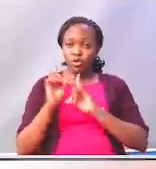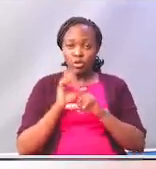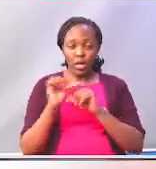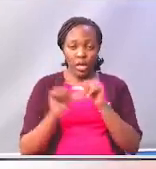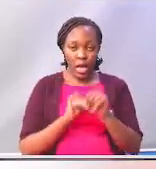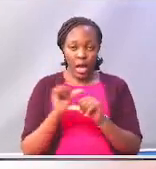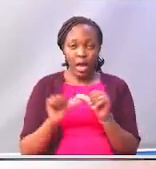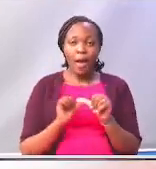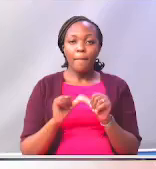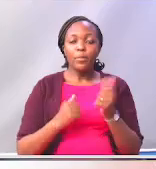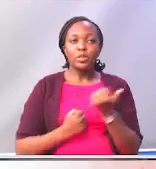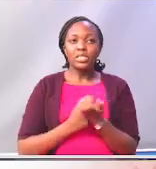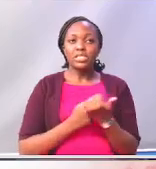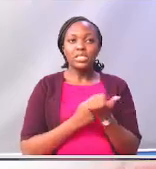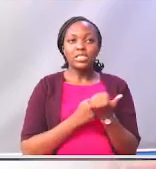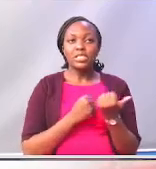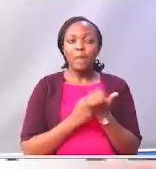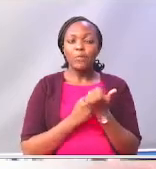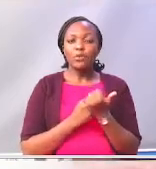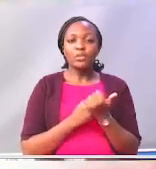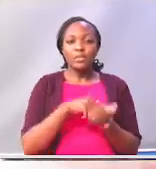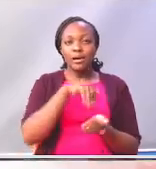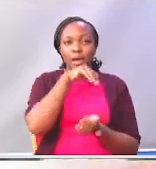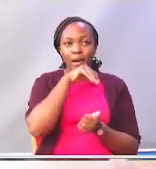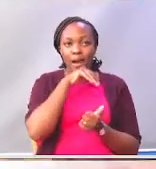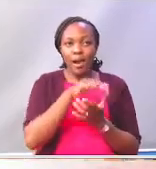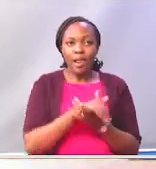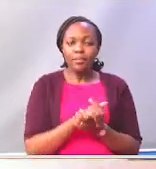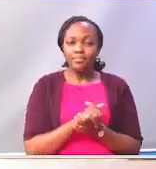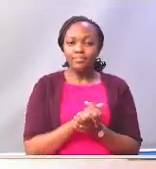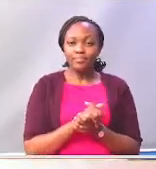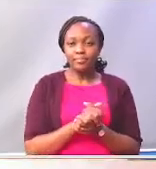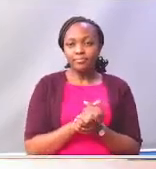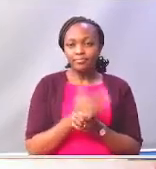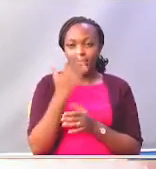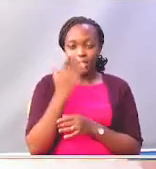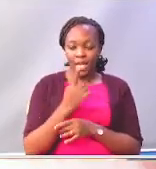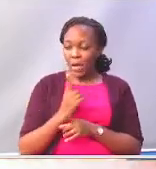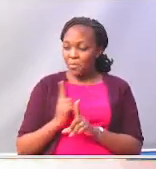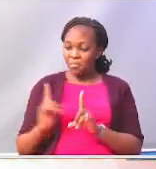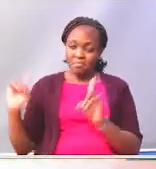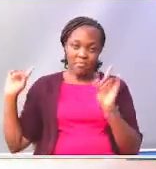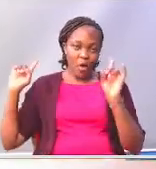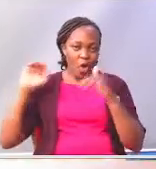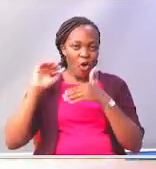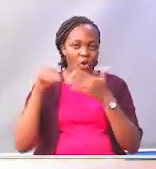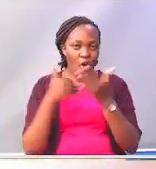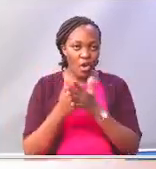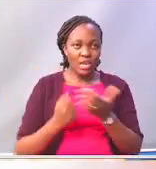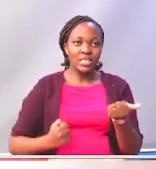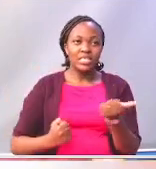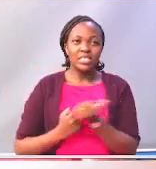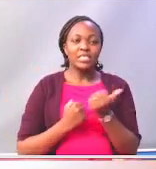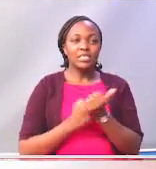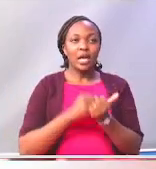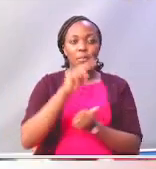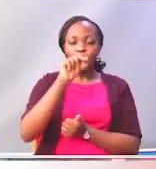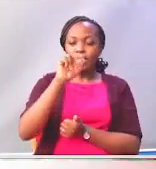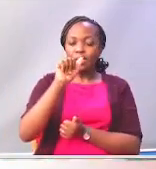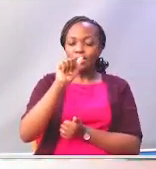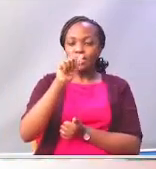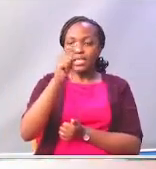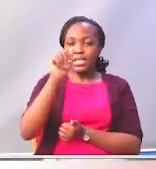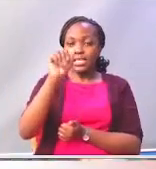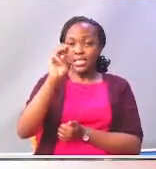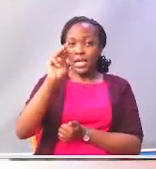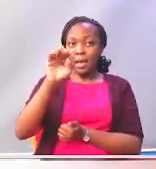leader Raila Odinga's presidential bid. As Azimio la Umoja backs Natembeya's gubernatorial bid, the main puzzle remains how Natembeya will